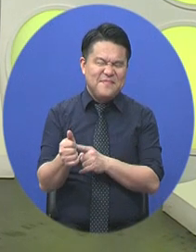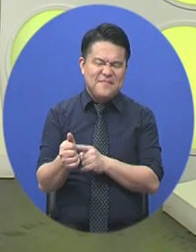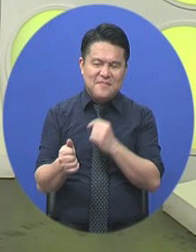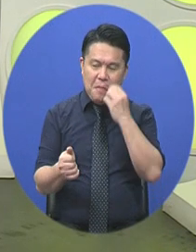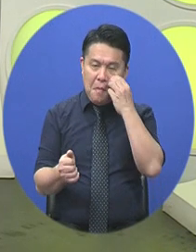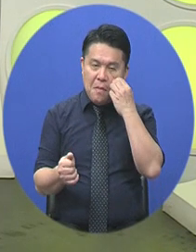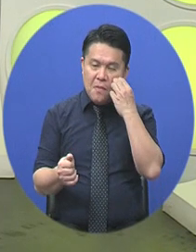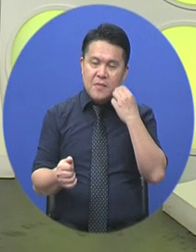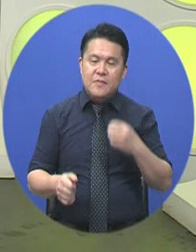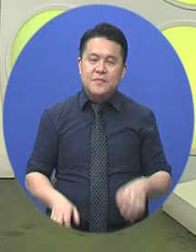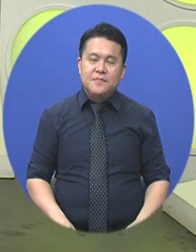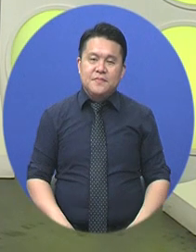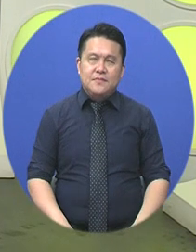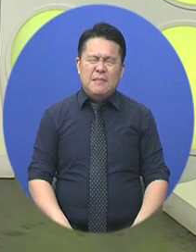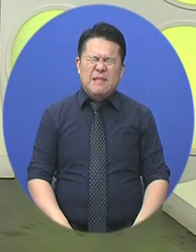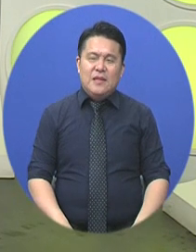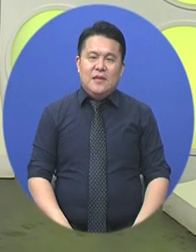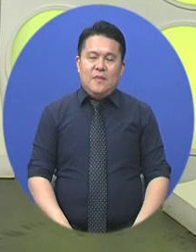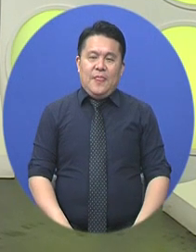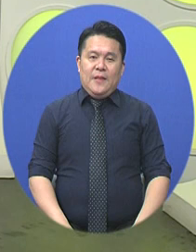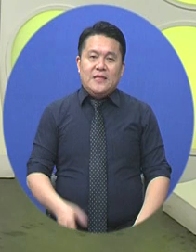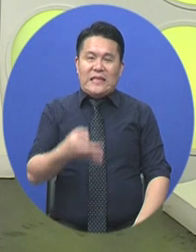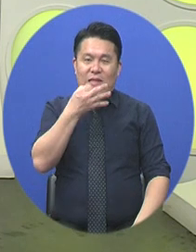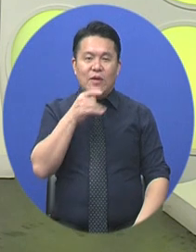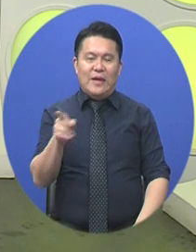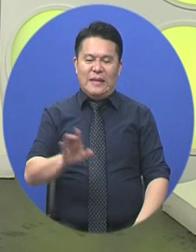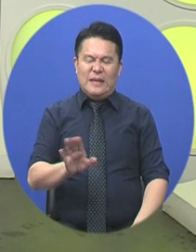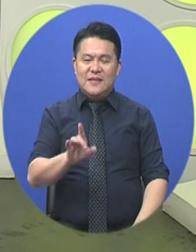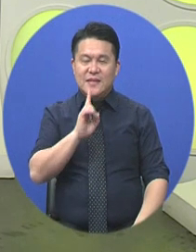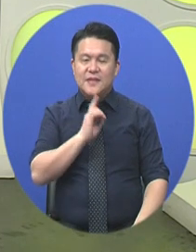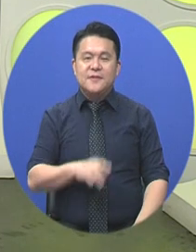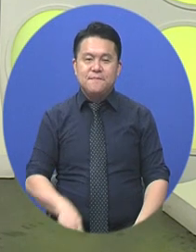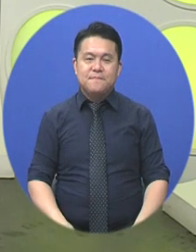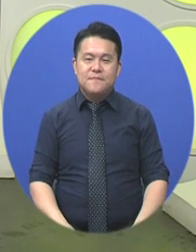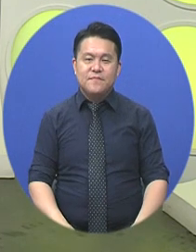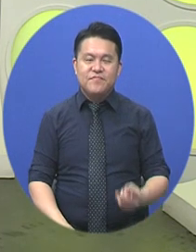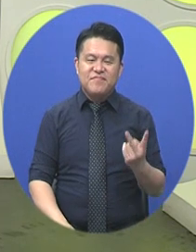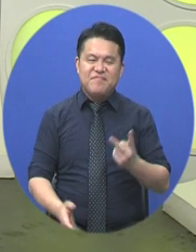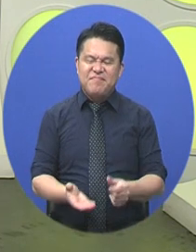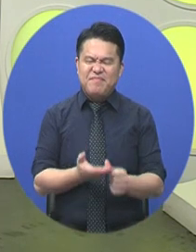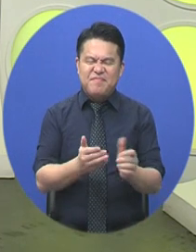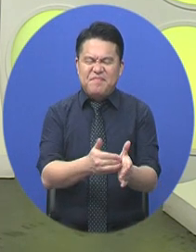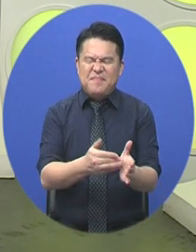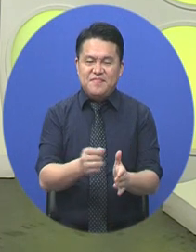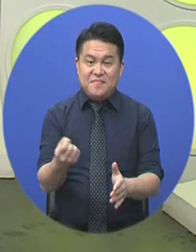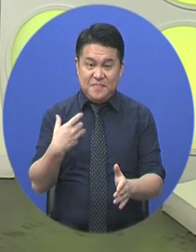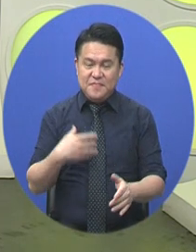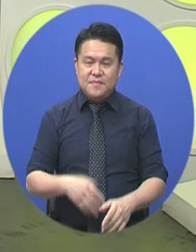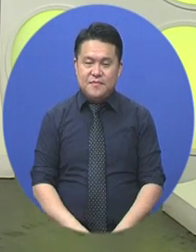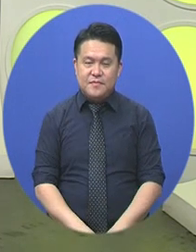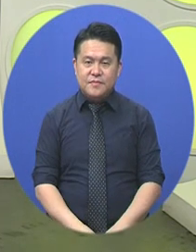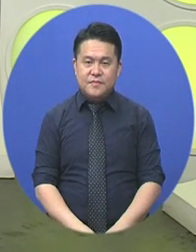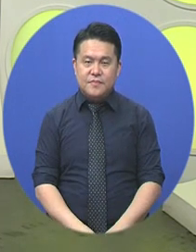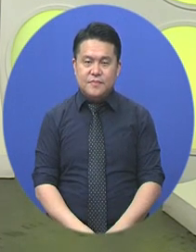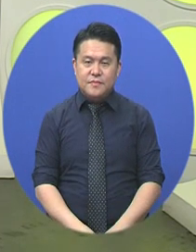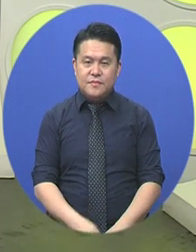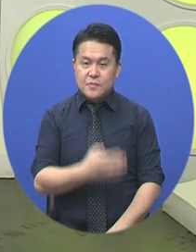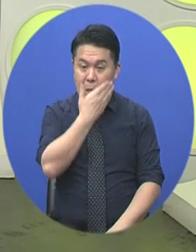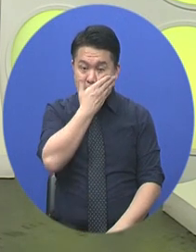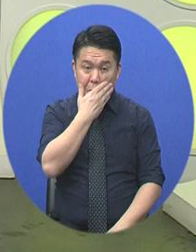남편이 좀 힘들어가지고 남편이 네네네네 힘들어서 술 많이 피우자고.